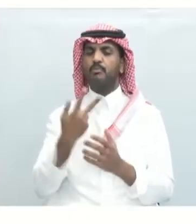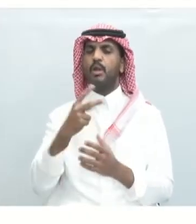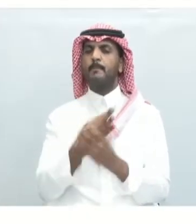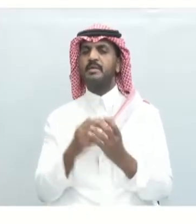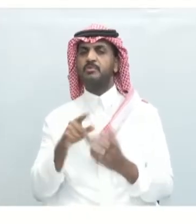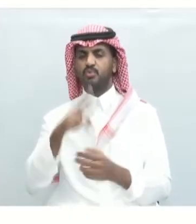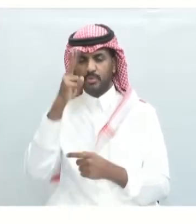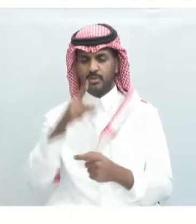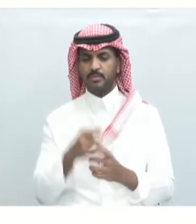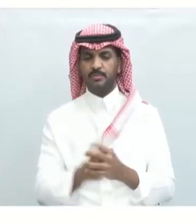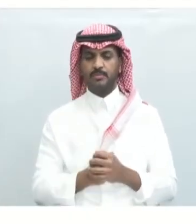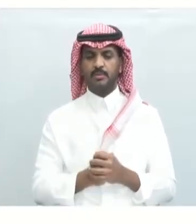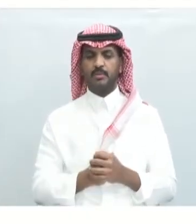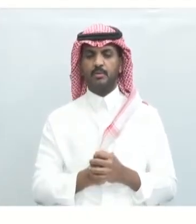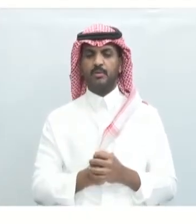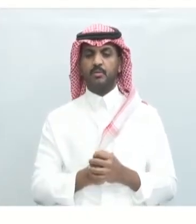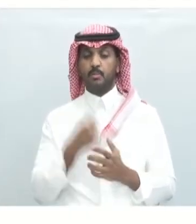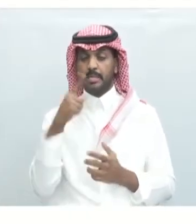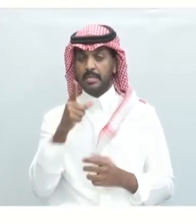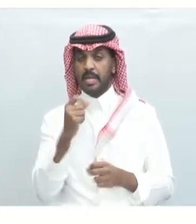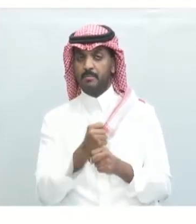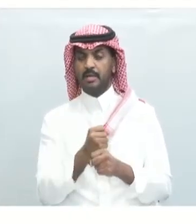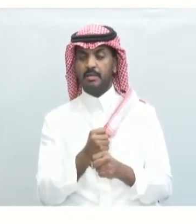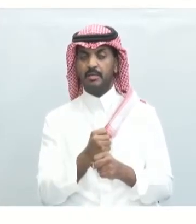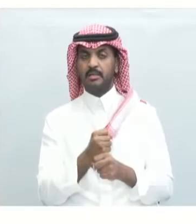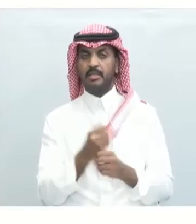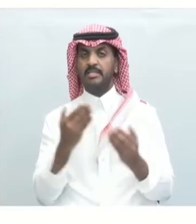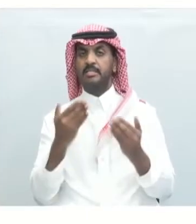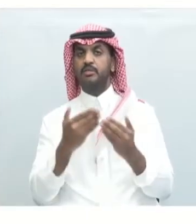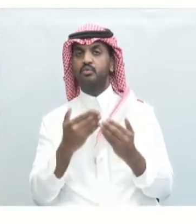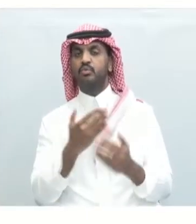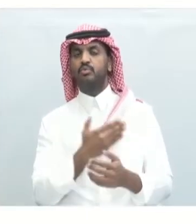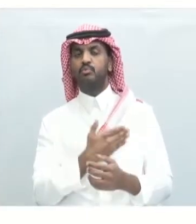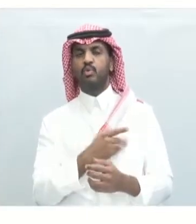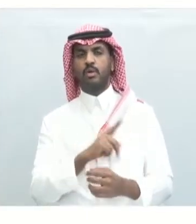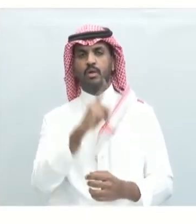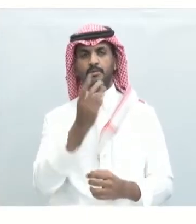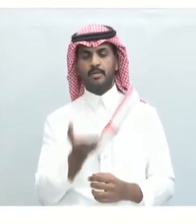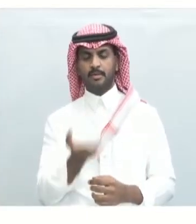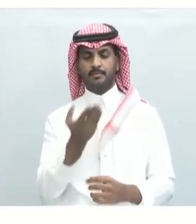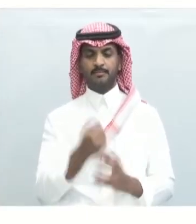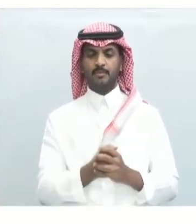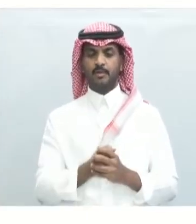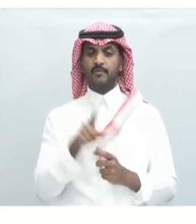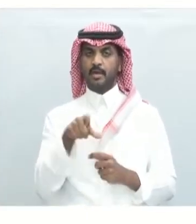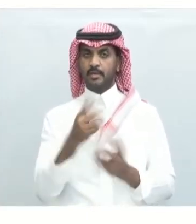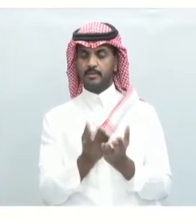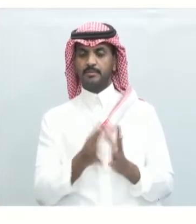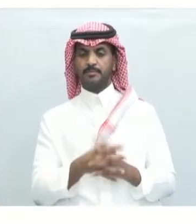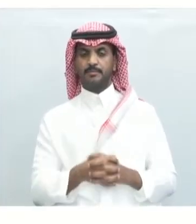رضي الله عنه كذلك سنبين الاعمال التي يحبها الله تعالى ففي هذا الدرس باذن الله